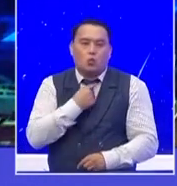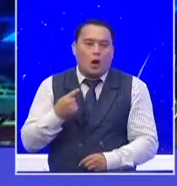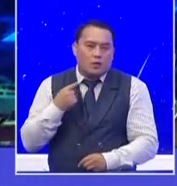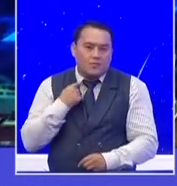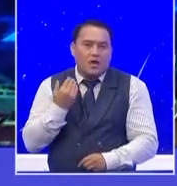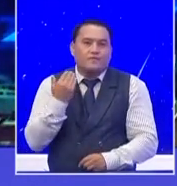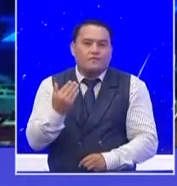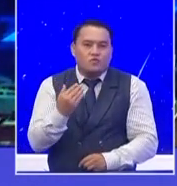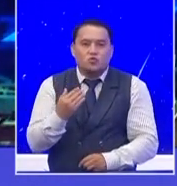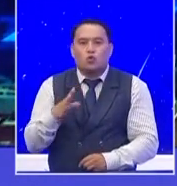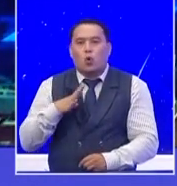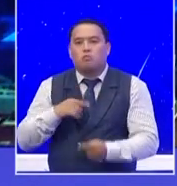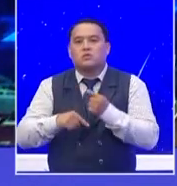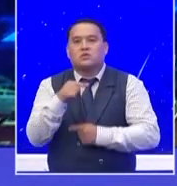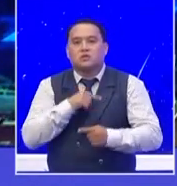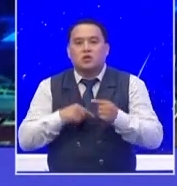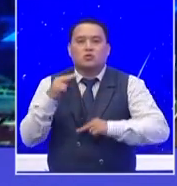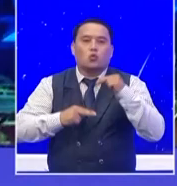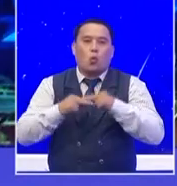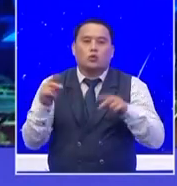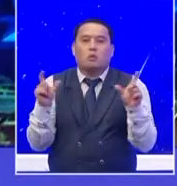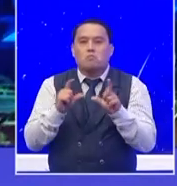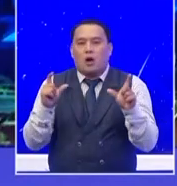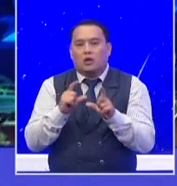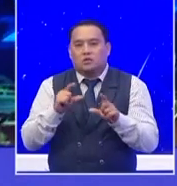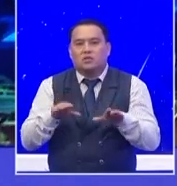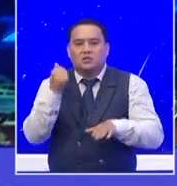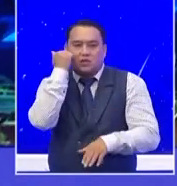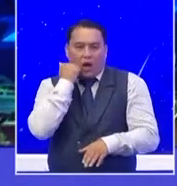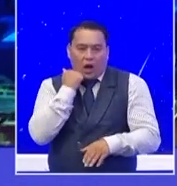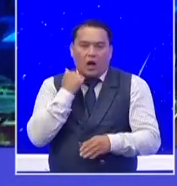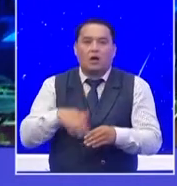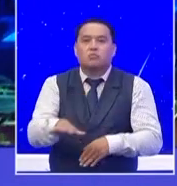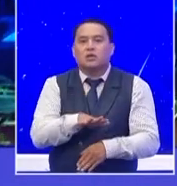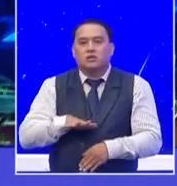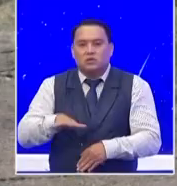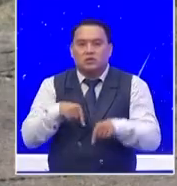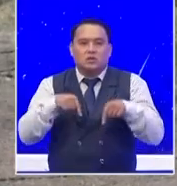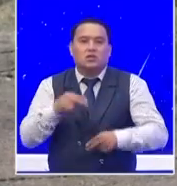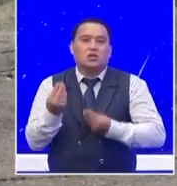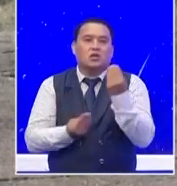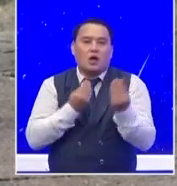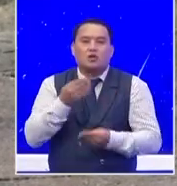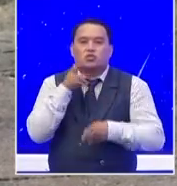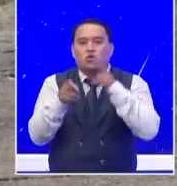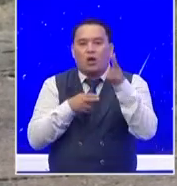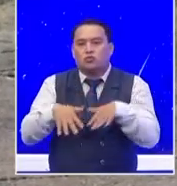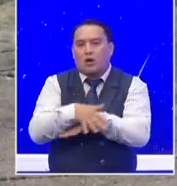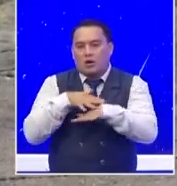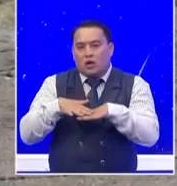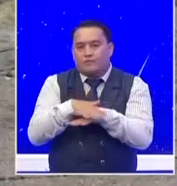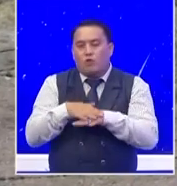центра. Все дело в том, что бизнесмен намерен строить магазин и аптеку на месте старой детской площадки. Здесь играли наши дети, жалуются